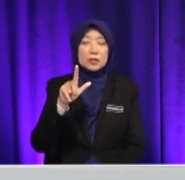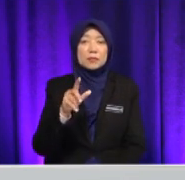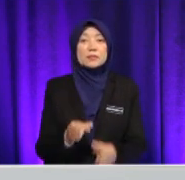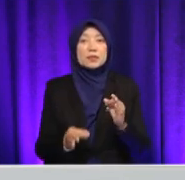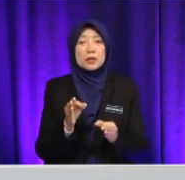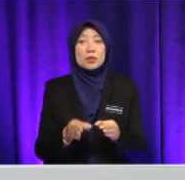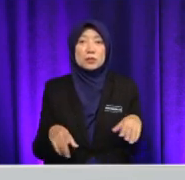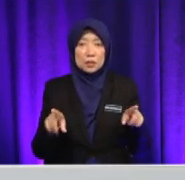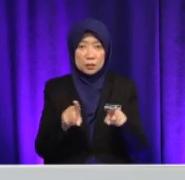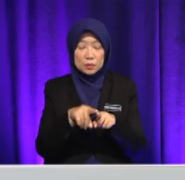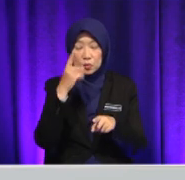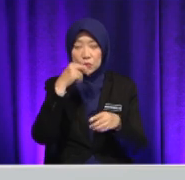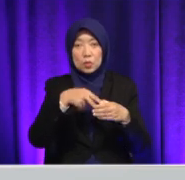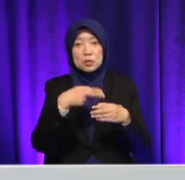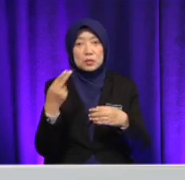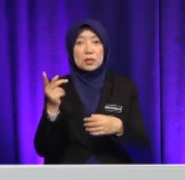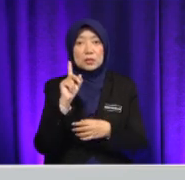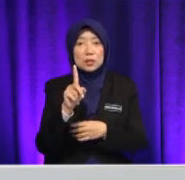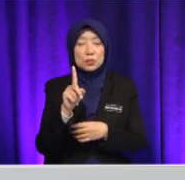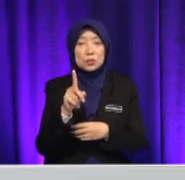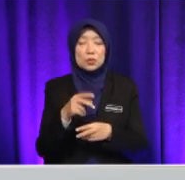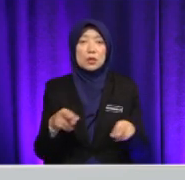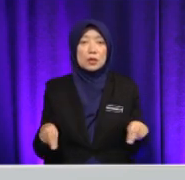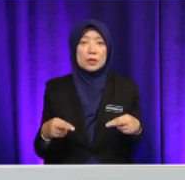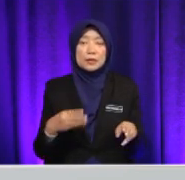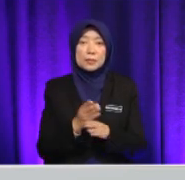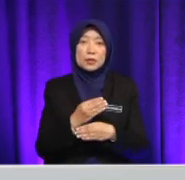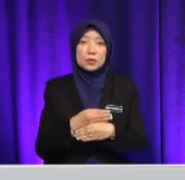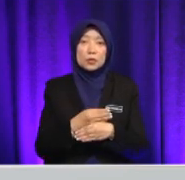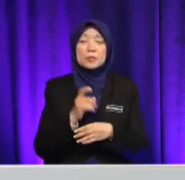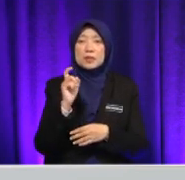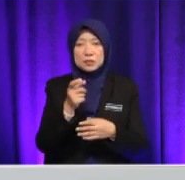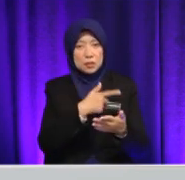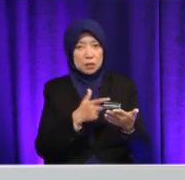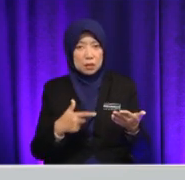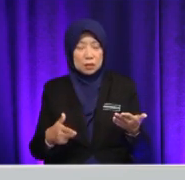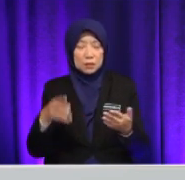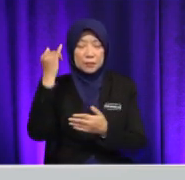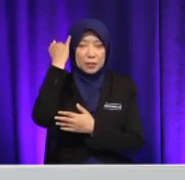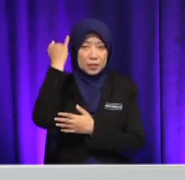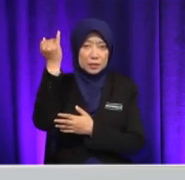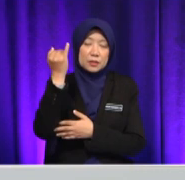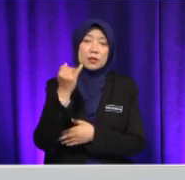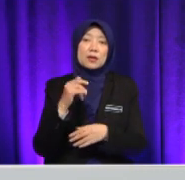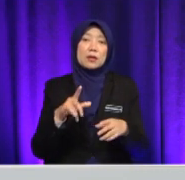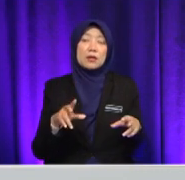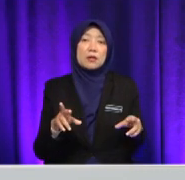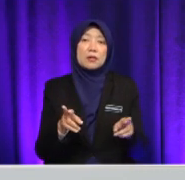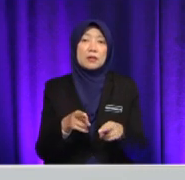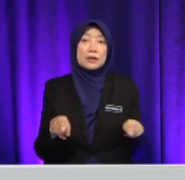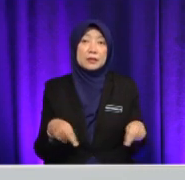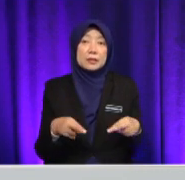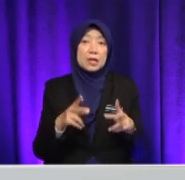kalau kita naksikan satu-satu eh kebetulan juga kita Malaka beberapa ide mereka letak untuk asikan